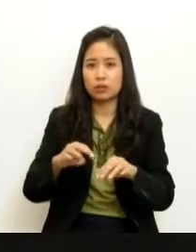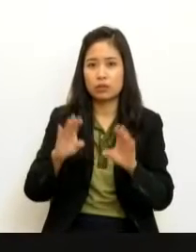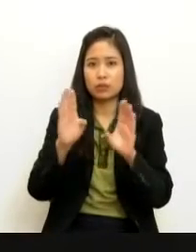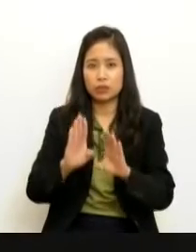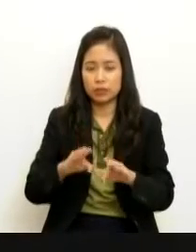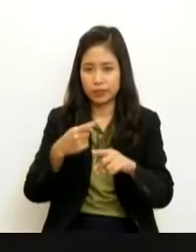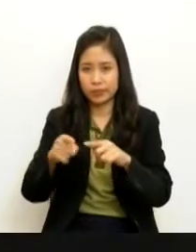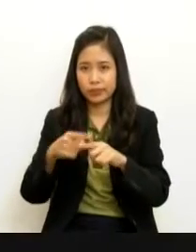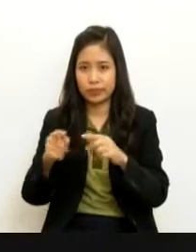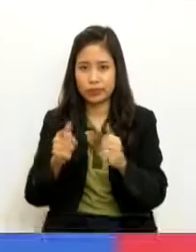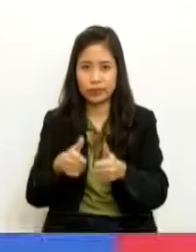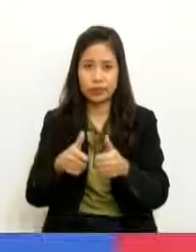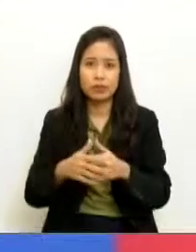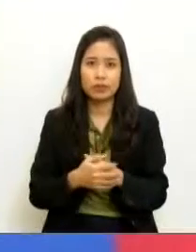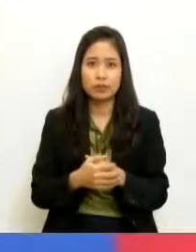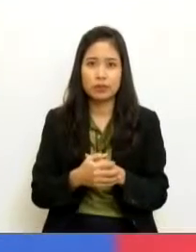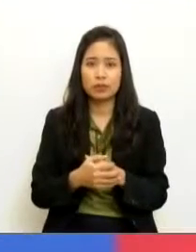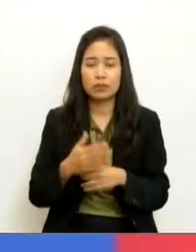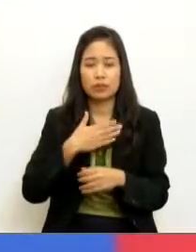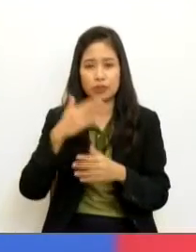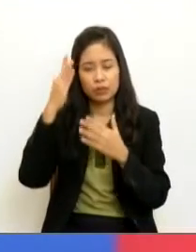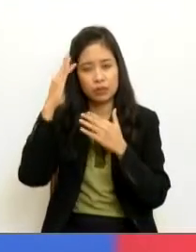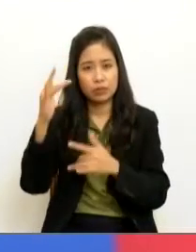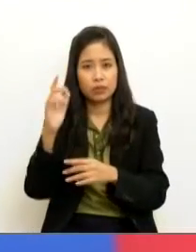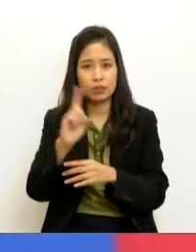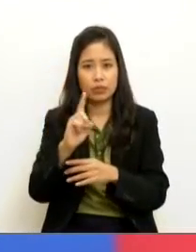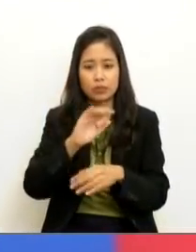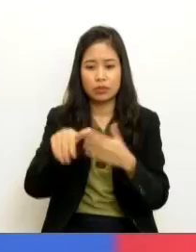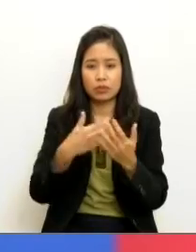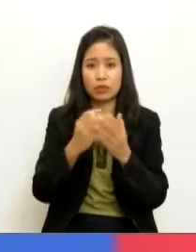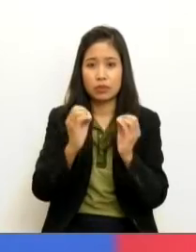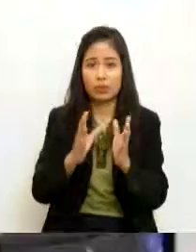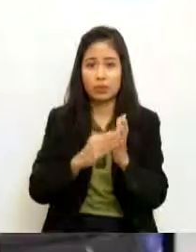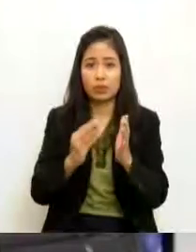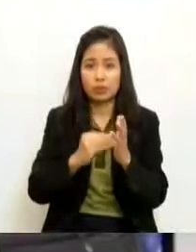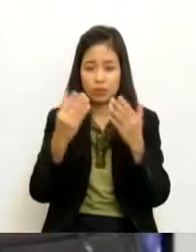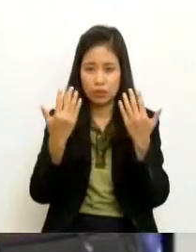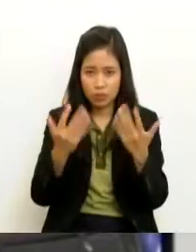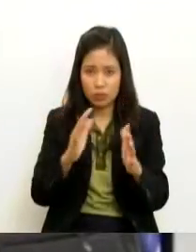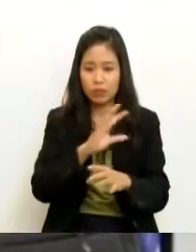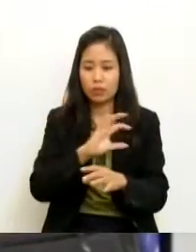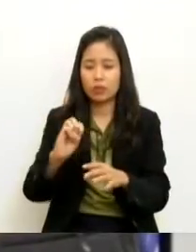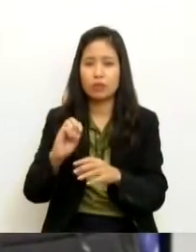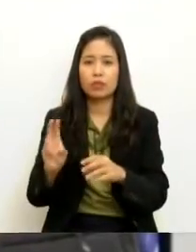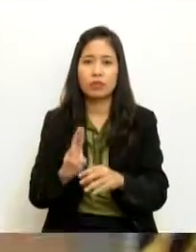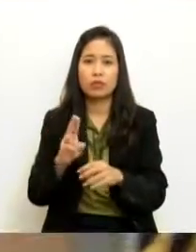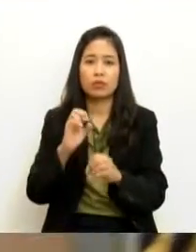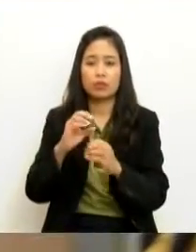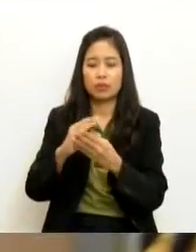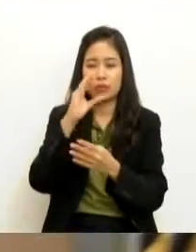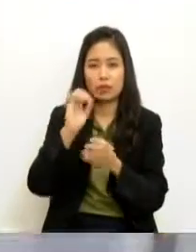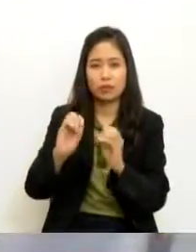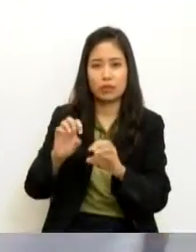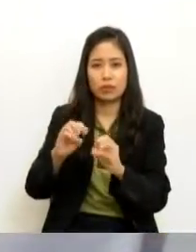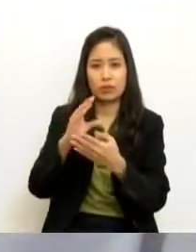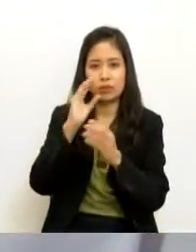าพ เราคาดหวังว่าเมื่อคุณครูได้รับการอบรมเสร็จแล้วกลับไปคุณครูจะปรับเปลี่ยนวิธีการสอนก็จะทำ